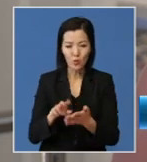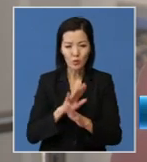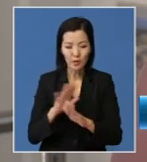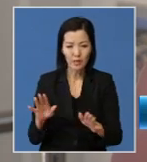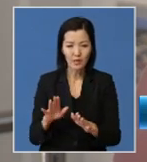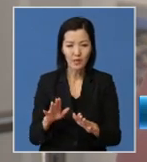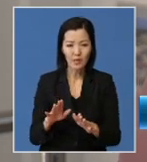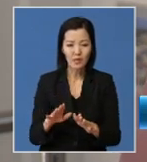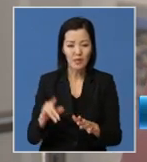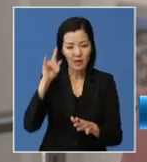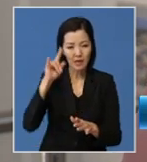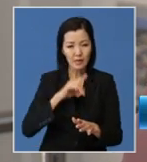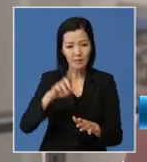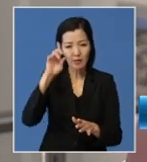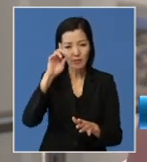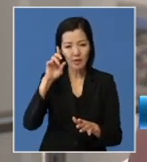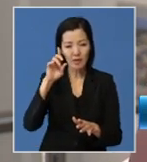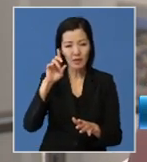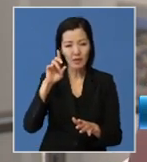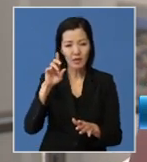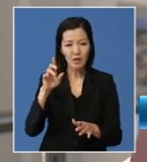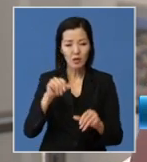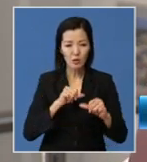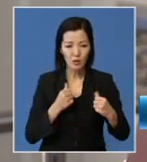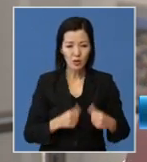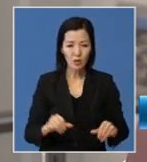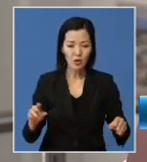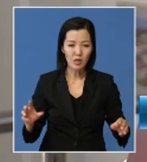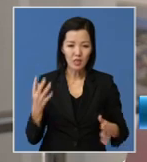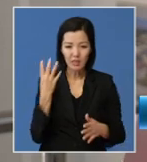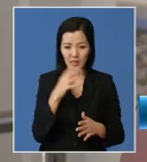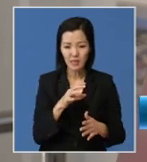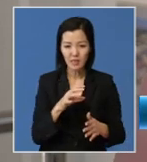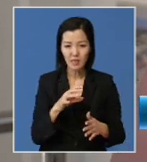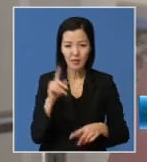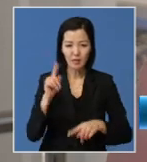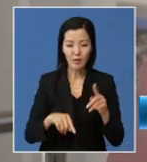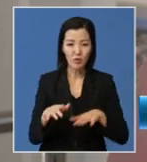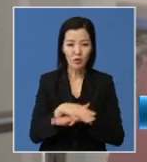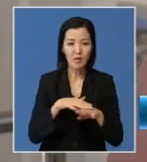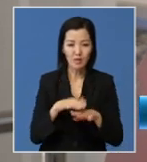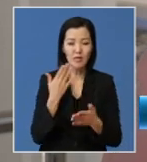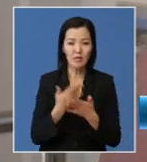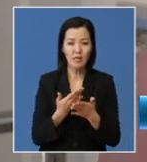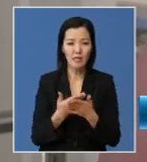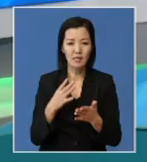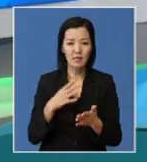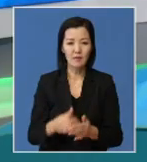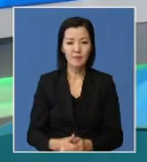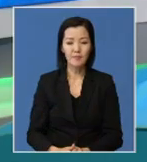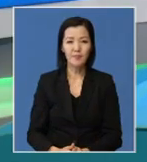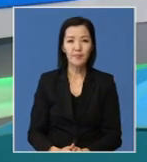мемлекетіміз тек қана жүрегі жалындаған бір патриот халық екенін көрсетті деп ойлаймын осындай кезде.